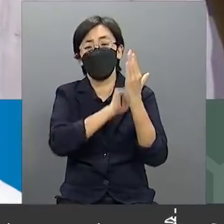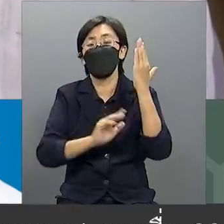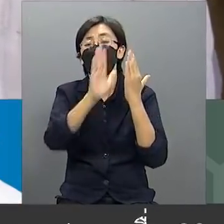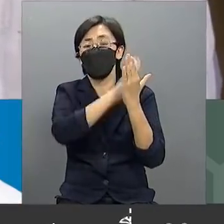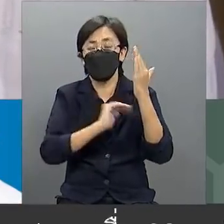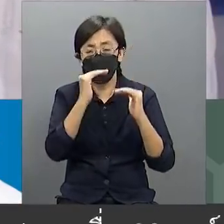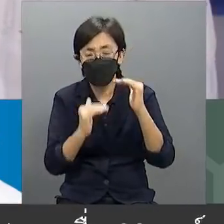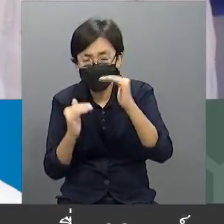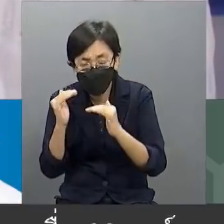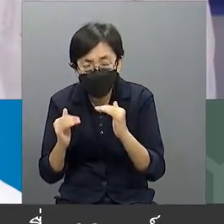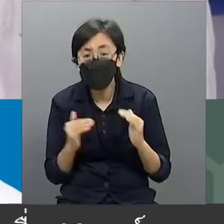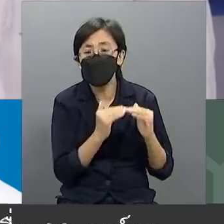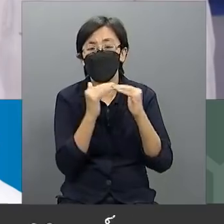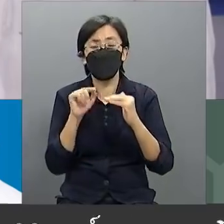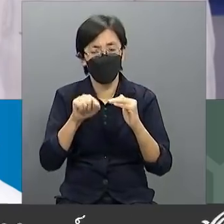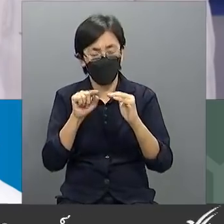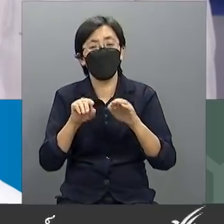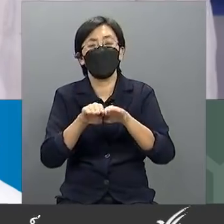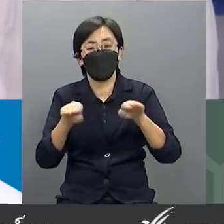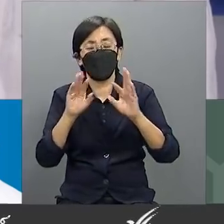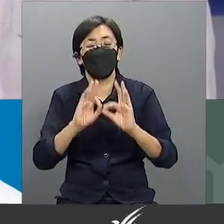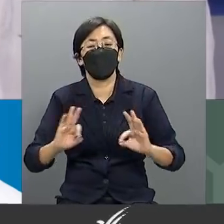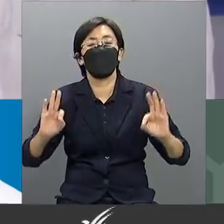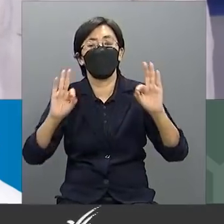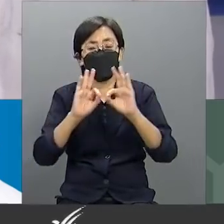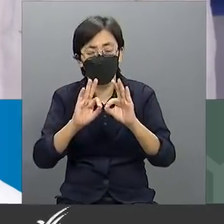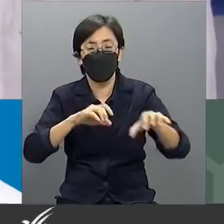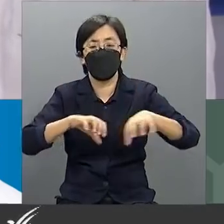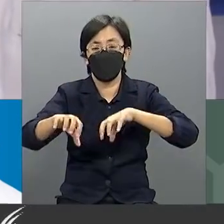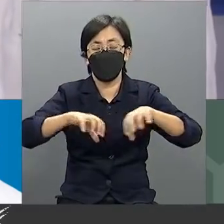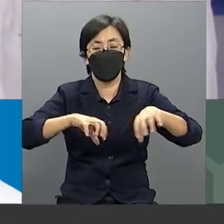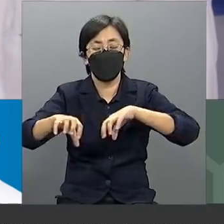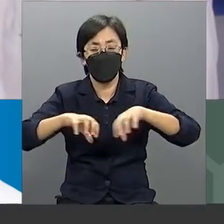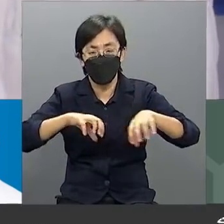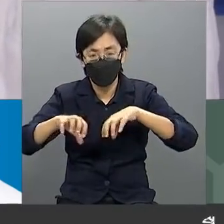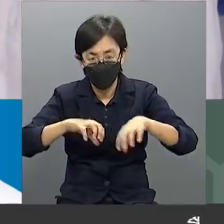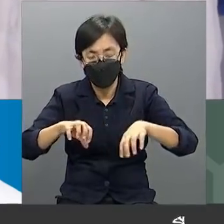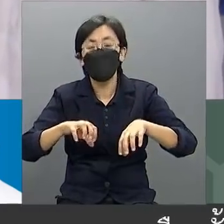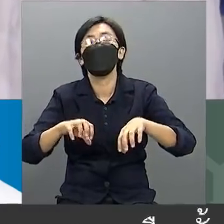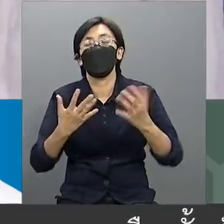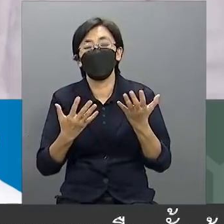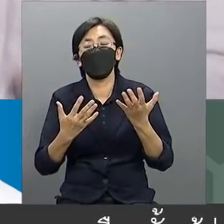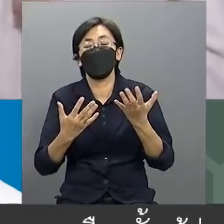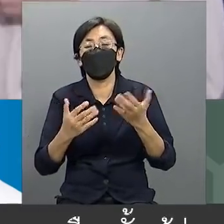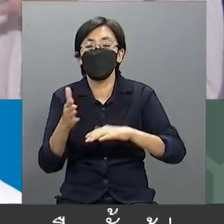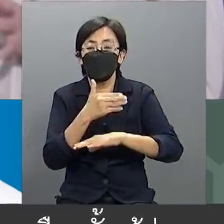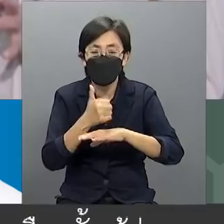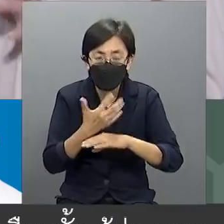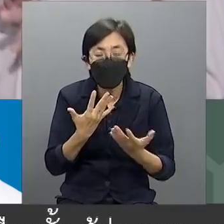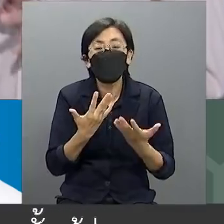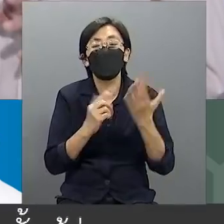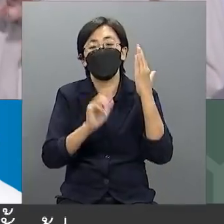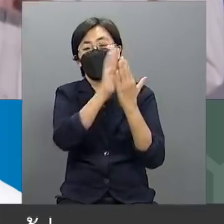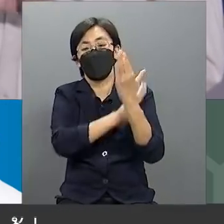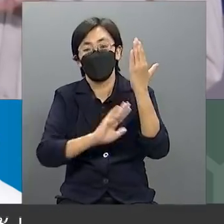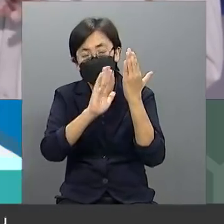นี่แหละจะเป็นบรรทัดฐานนะครับในการบริหารนะครับทั้งของทีมแล้วก็การเมืองในภาพอย่างต่อไปนะผมที่เดิมนะอีกไม่